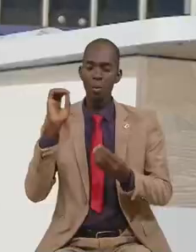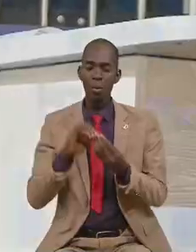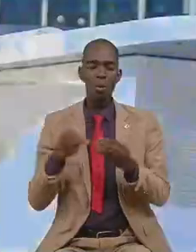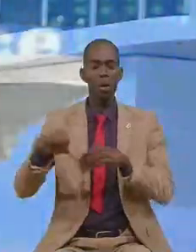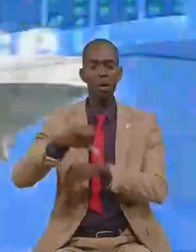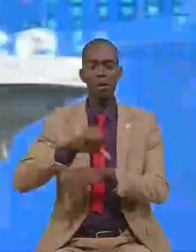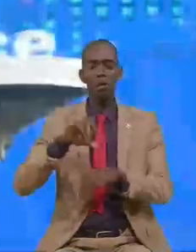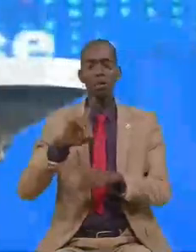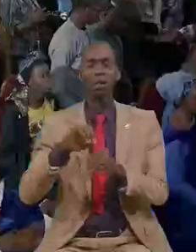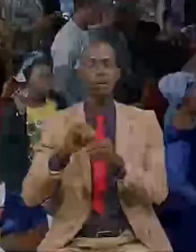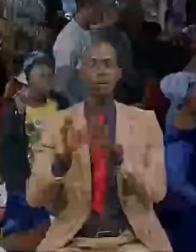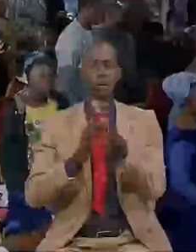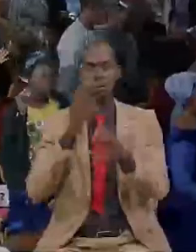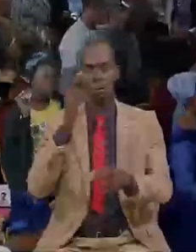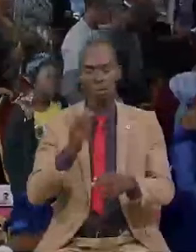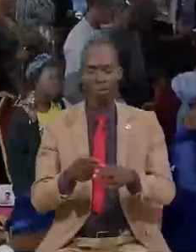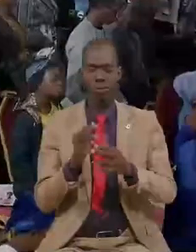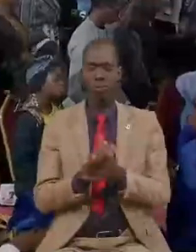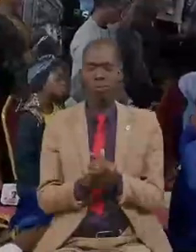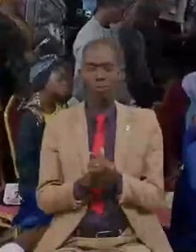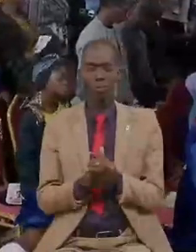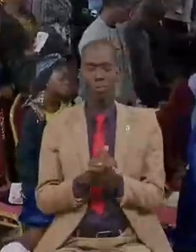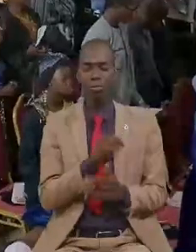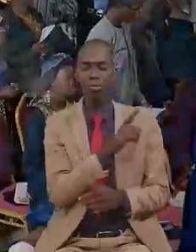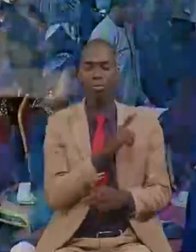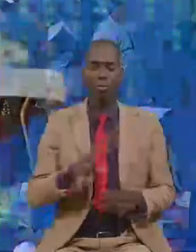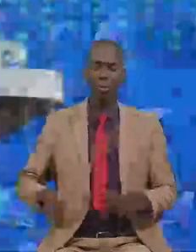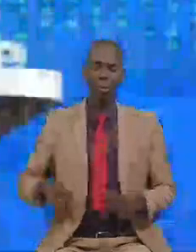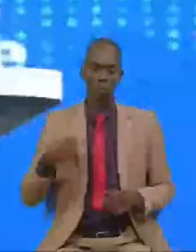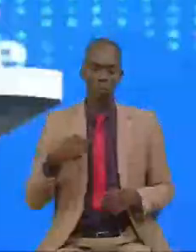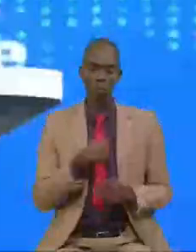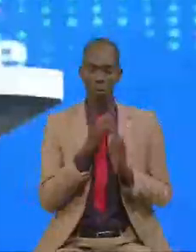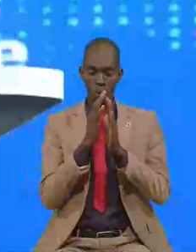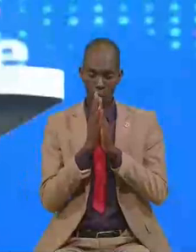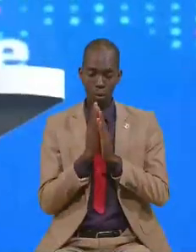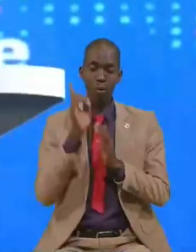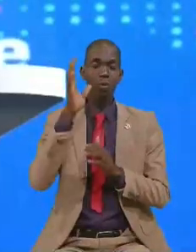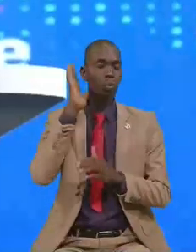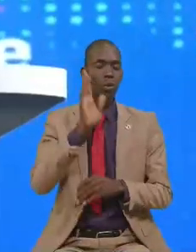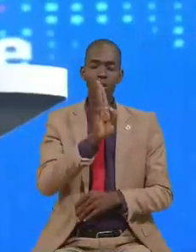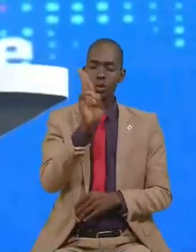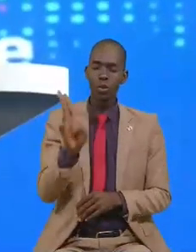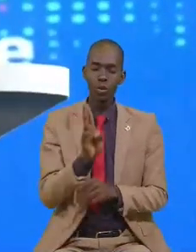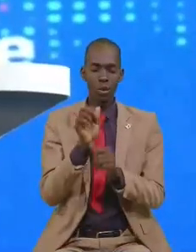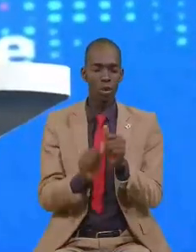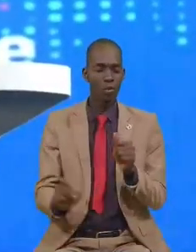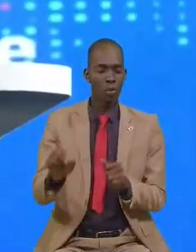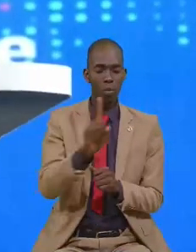plus d'onction au nom de Jésus. Seigneur, nous prions que tu utilises chacun de nous, chaque